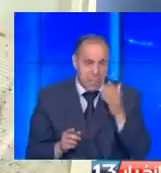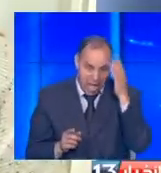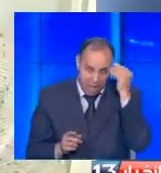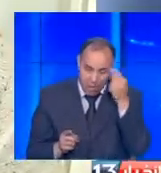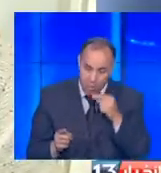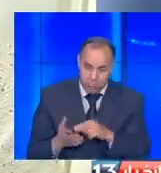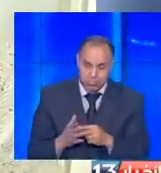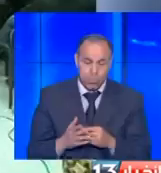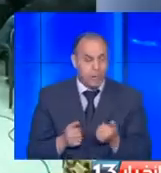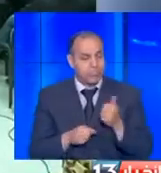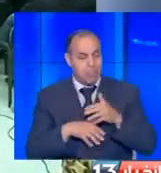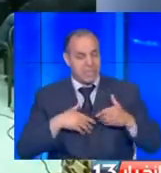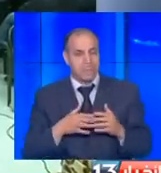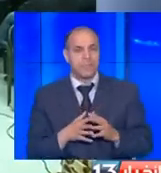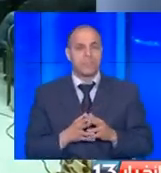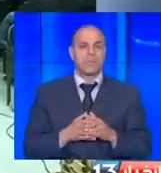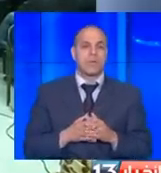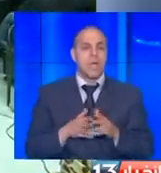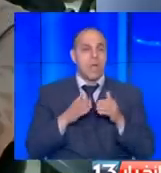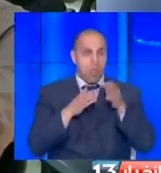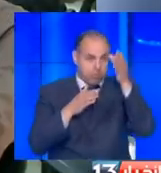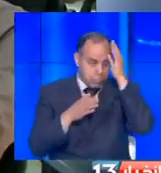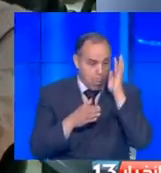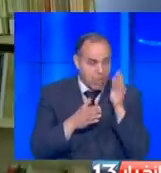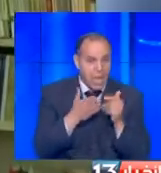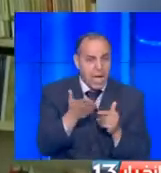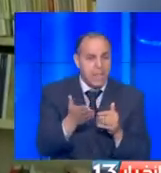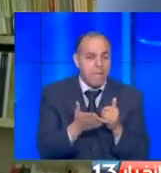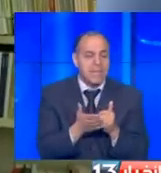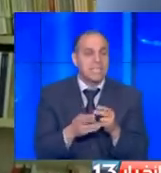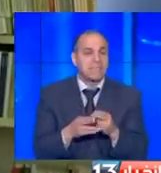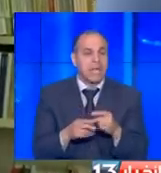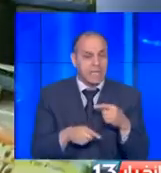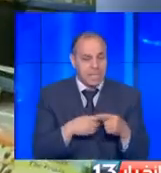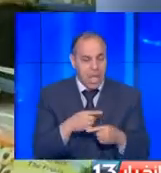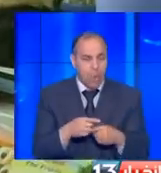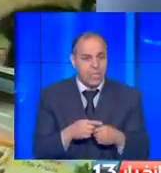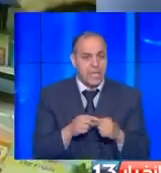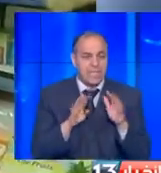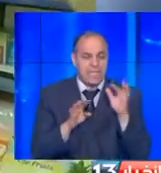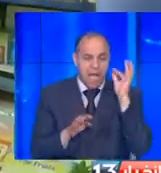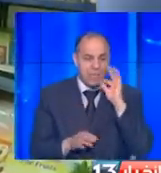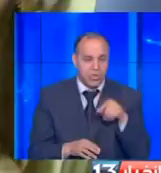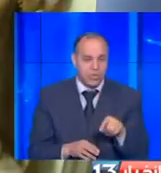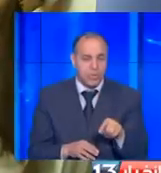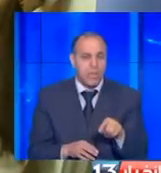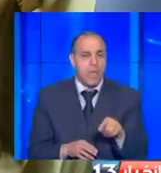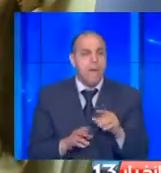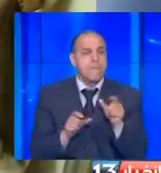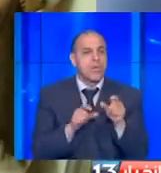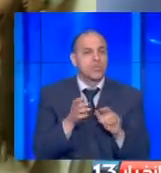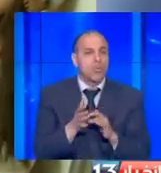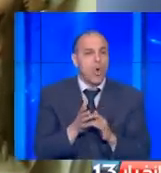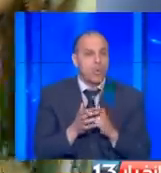الثقافي والفني والابداعي. الملتقى الوطني العلمي والادبي بمدينه عقارب يتواصل الى غايه 9 أفريل الجاري بمجموعه